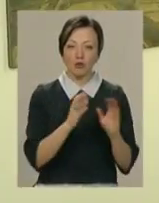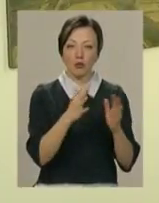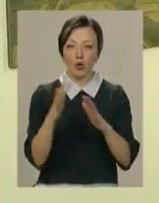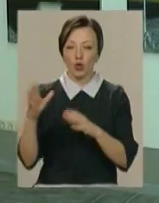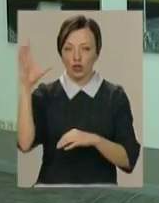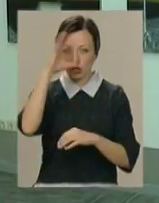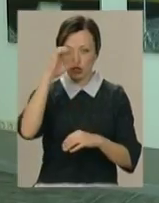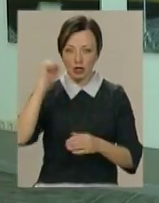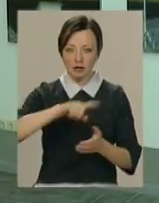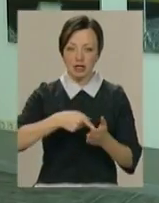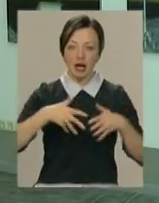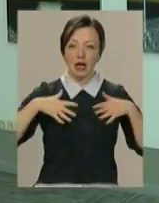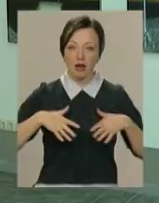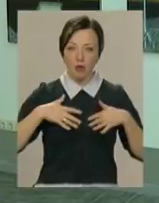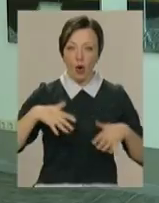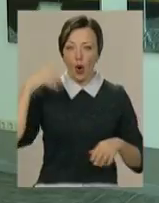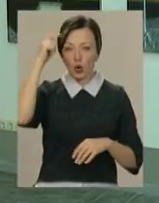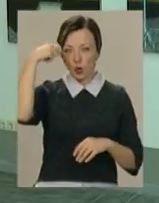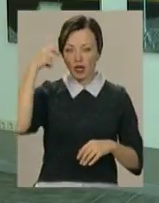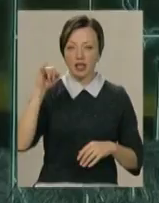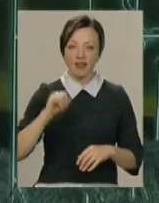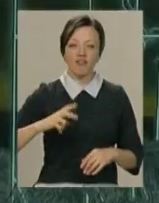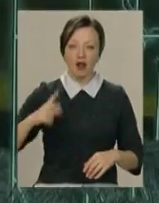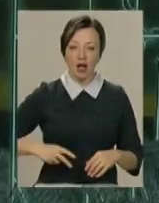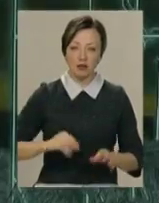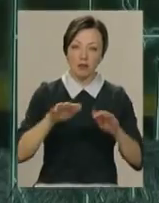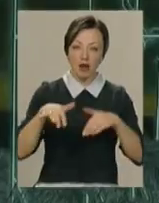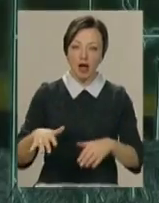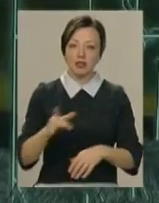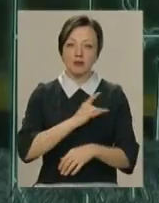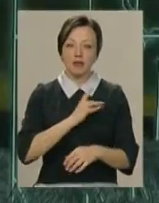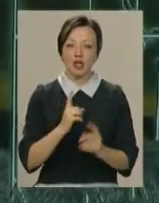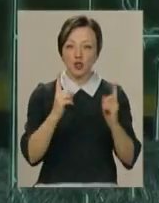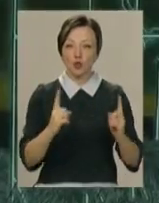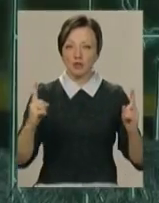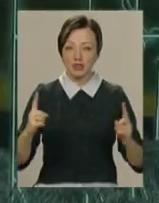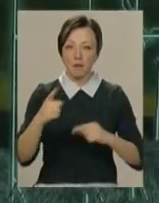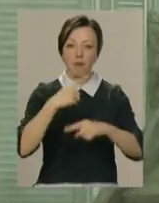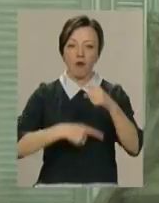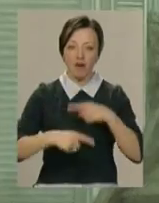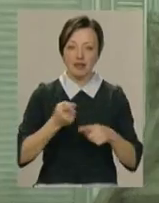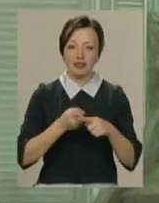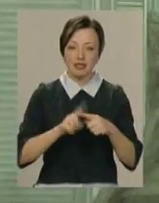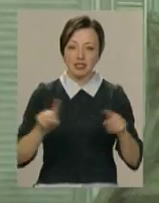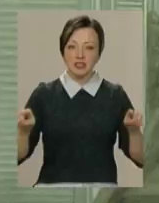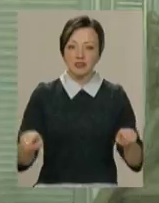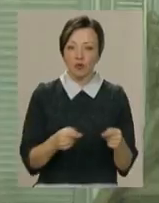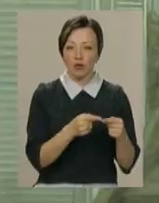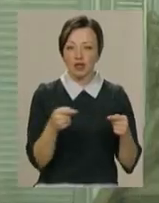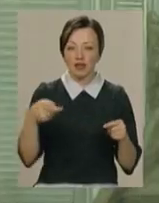містами Криму, Туреччини і Франції. Пляж, білі стовпці, повернення, ці та інші пейзажі створені упродовж